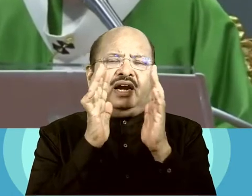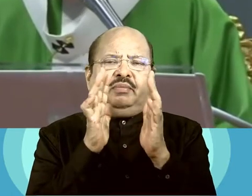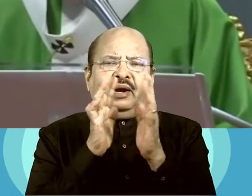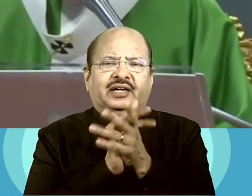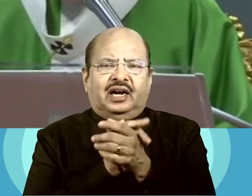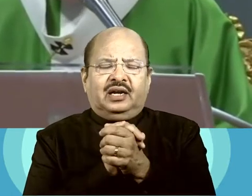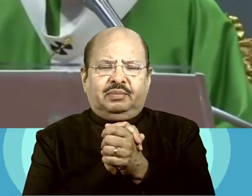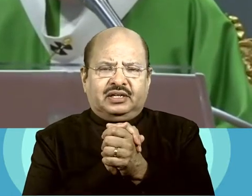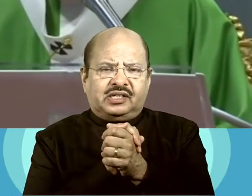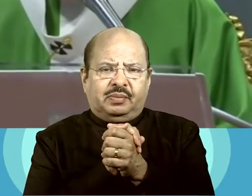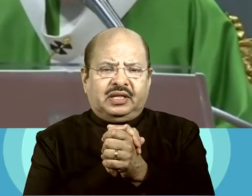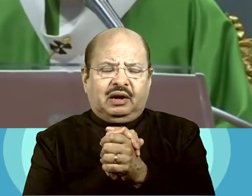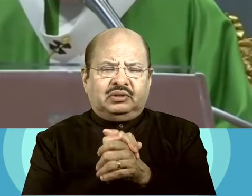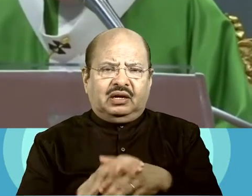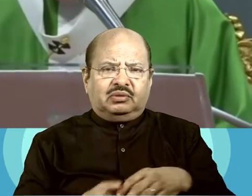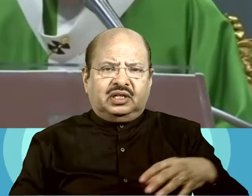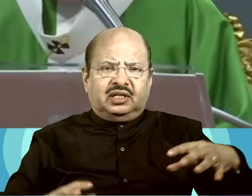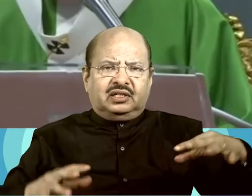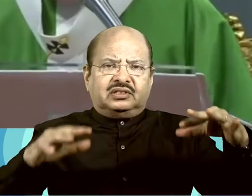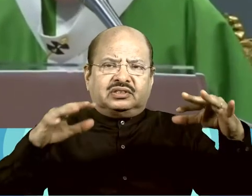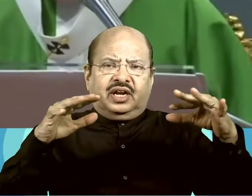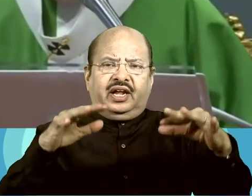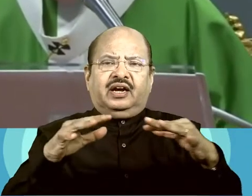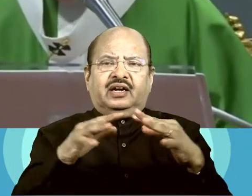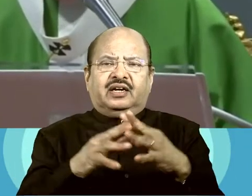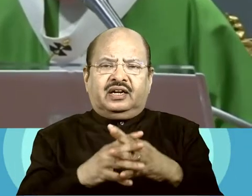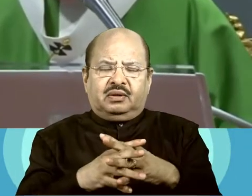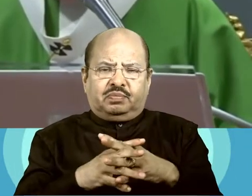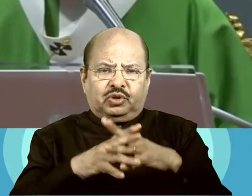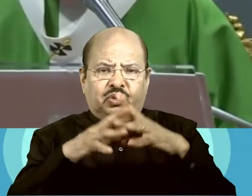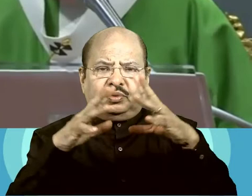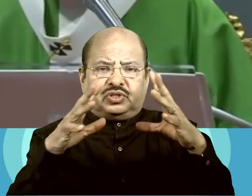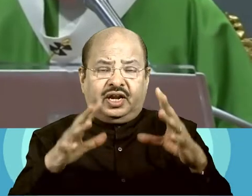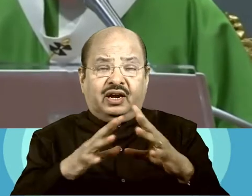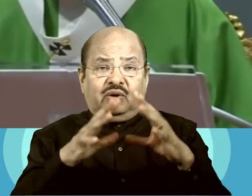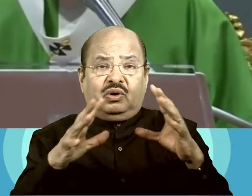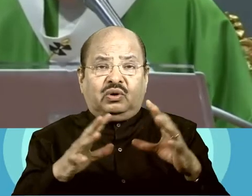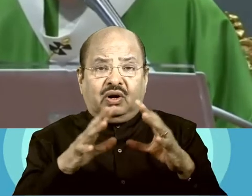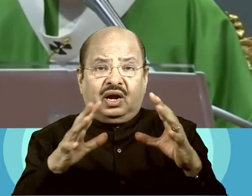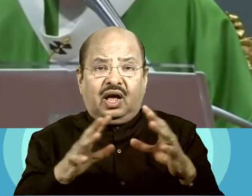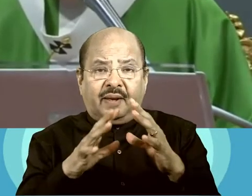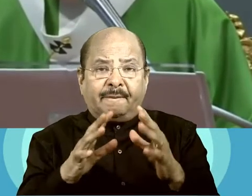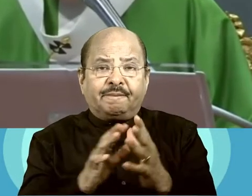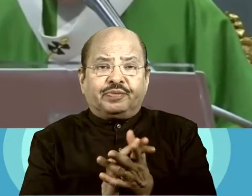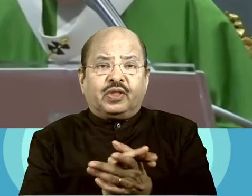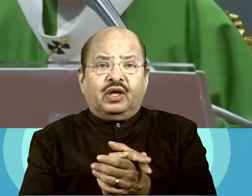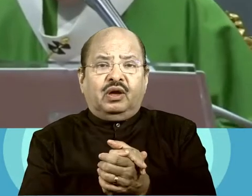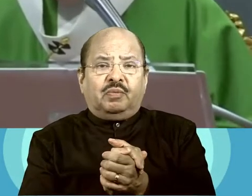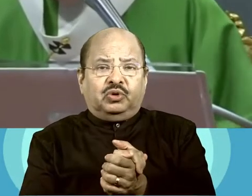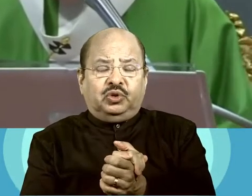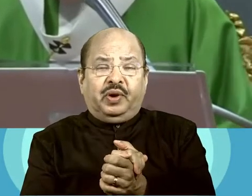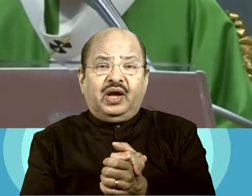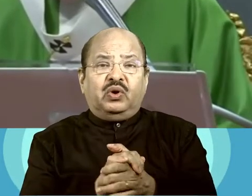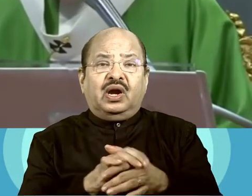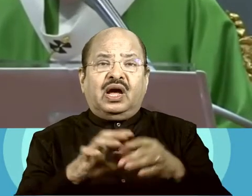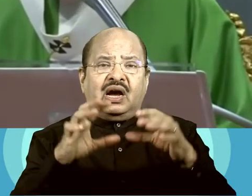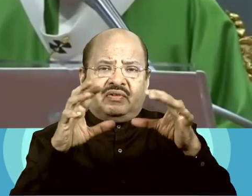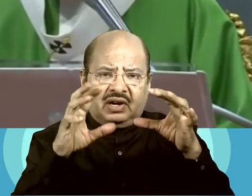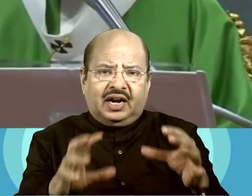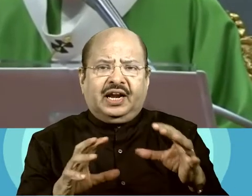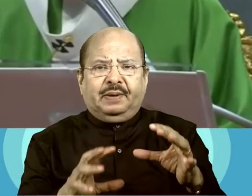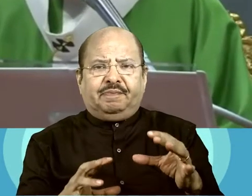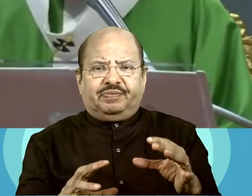ഇതൊരു ഉദാഹരണമായിട്ടാണ് പരിശുദ്ധ പിതാവ് നൽകുന്നത്. സ്ത്രീകൾക്ക് പൊതു സ്ത്രീകളോടുള്ള